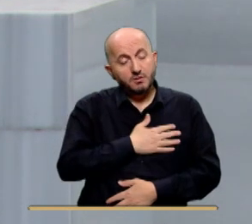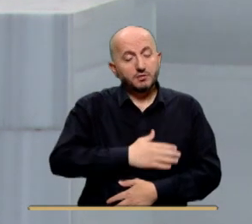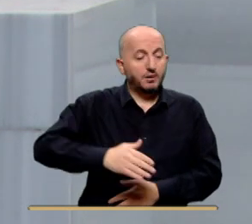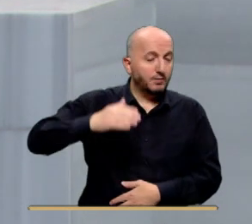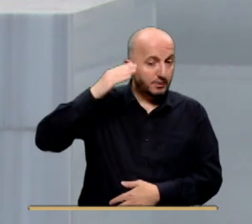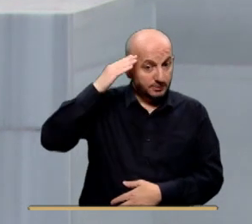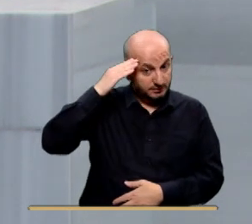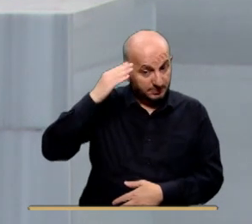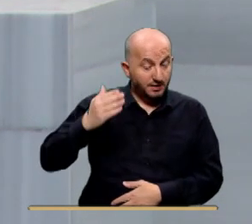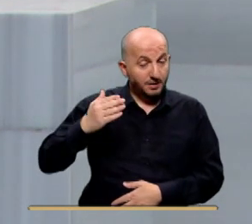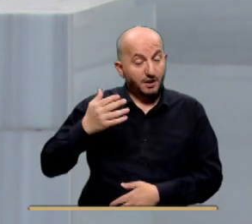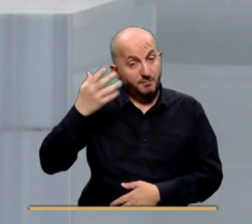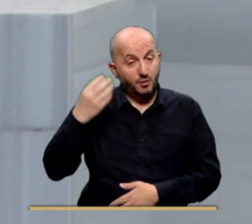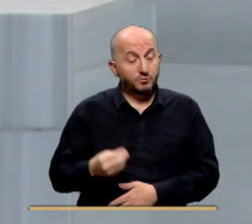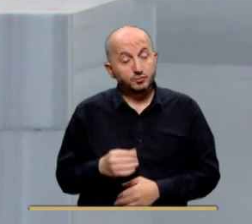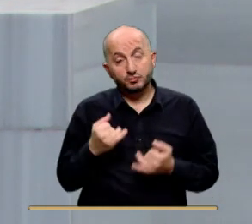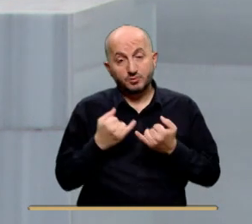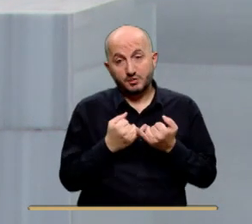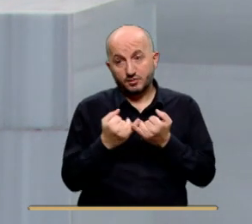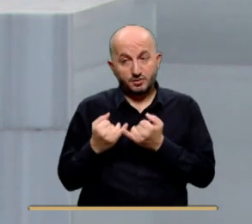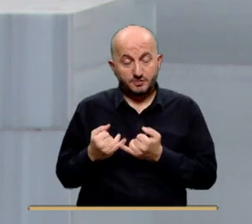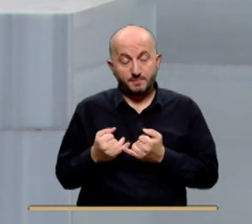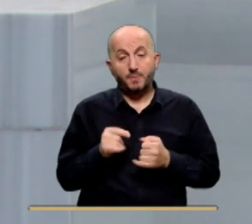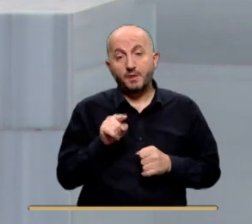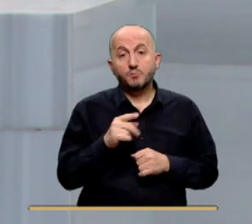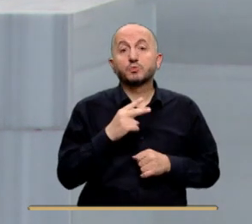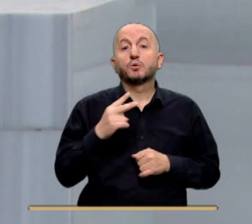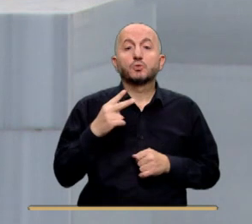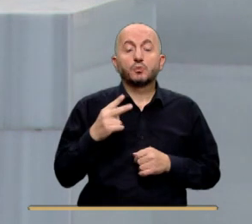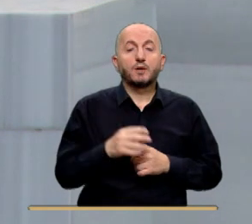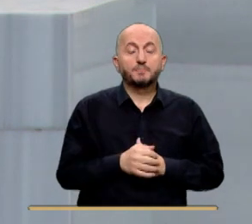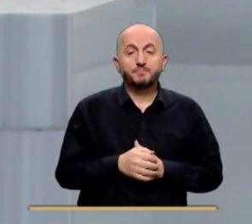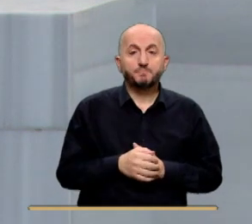sallallahu aleyhi ve sellem olmuştur kardeşlerim. Bu yönüyle